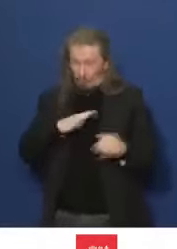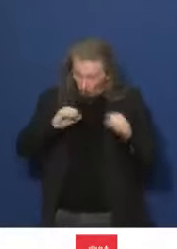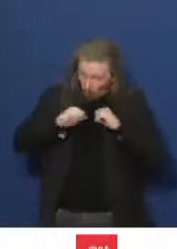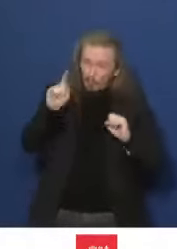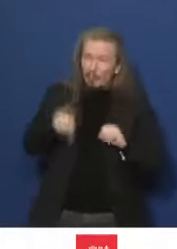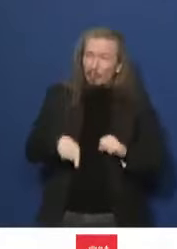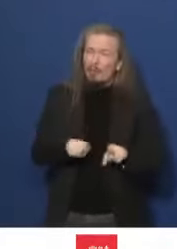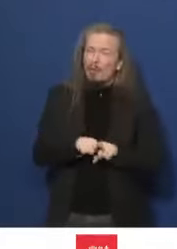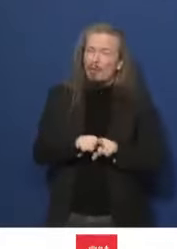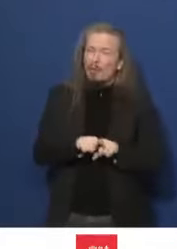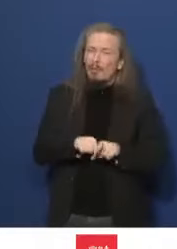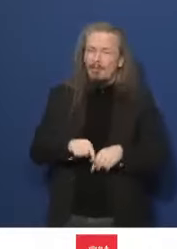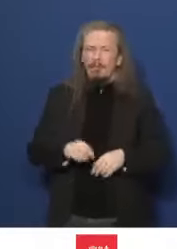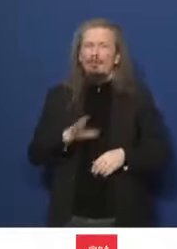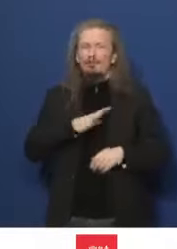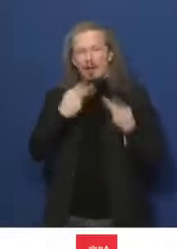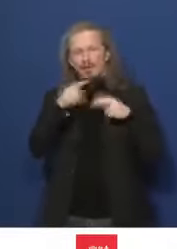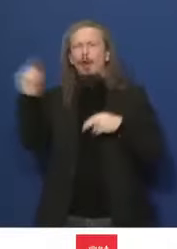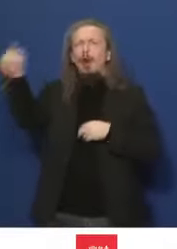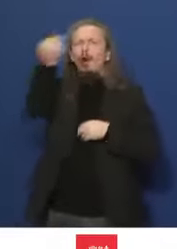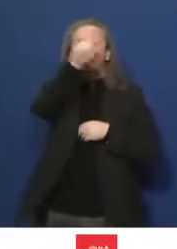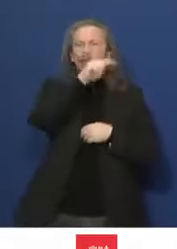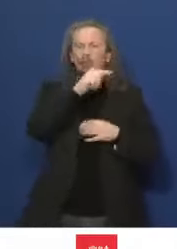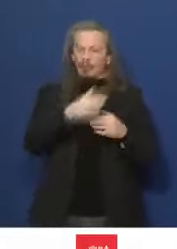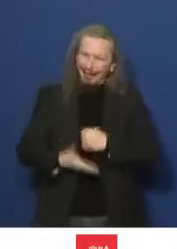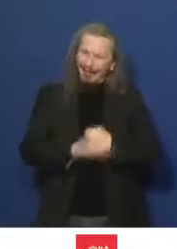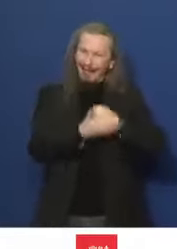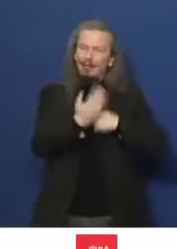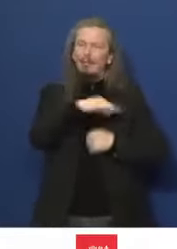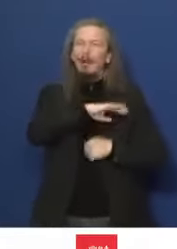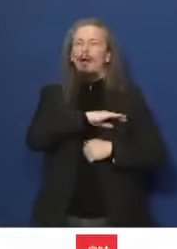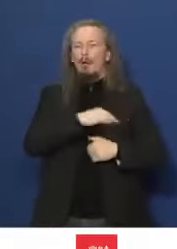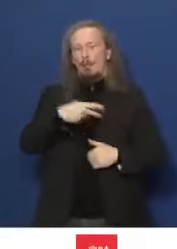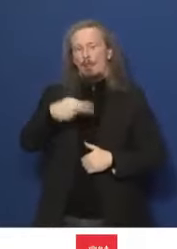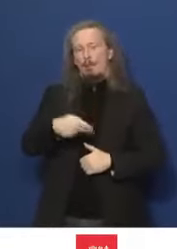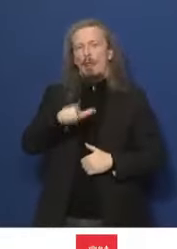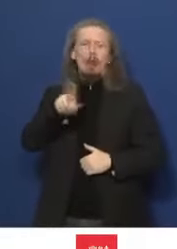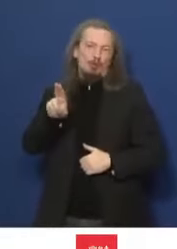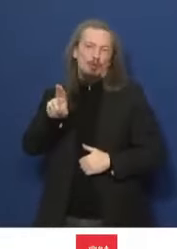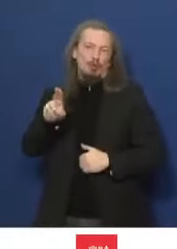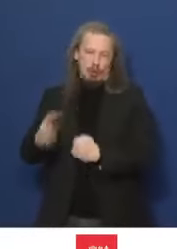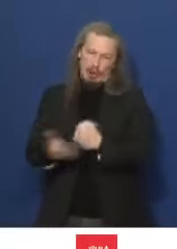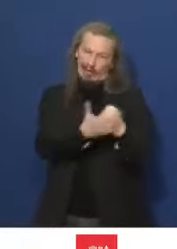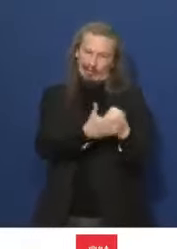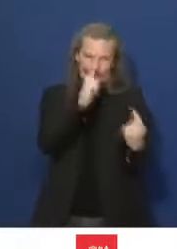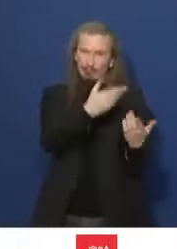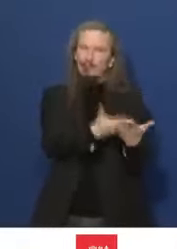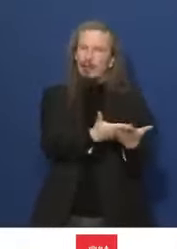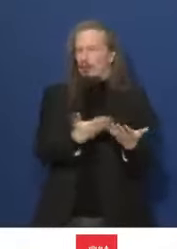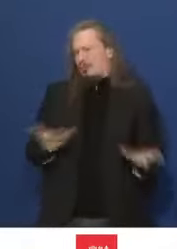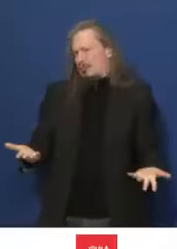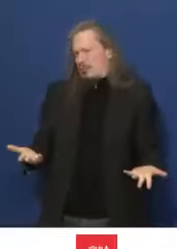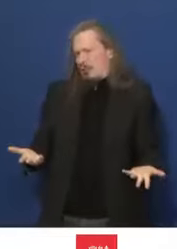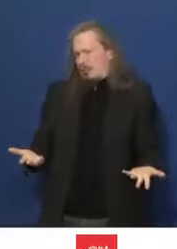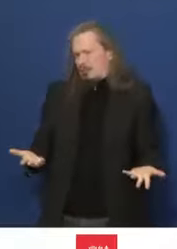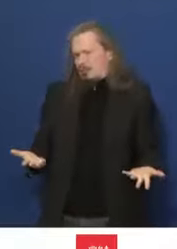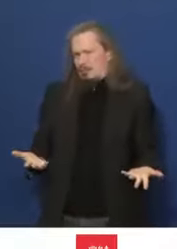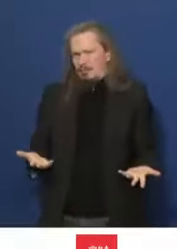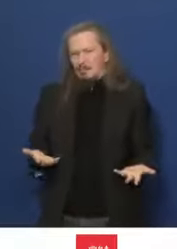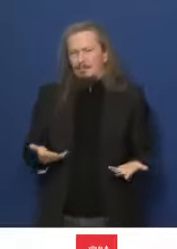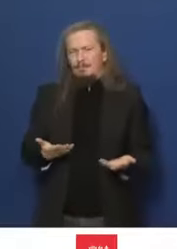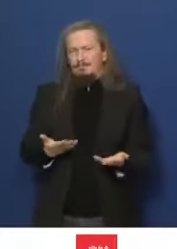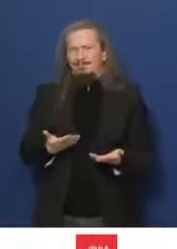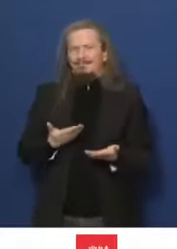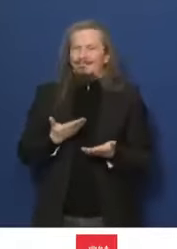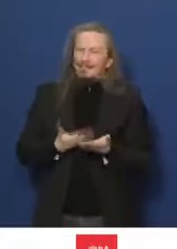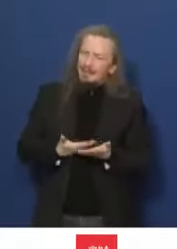municipalités se sont appuyées sur leur plan local d'urbanisme à ce sujet. Voilà, je pense que là aussi, il